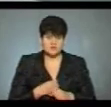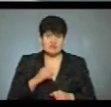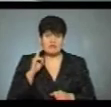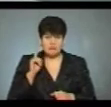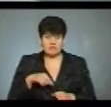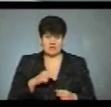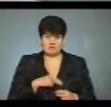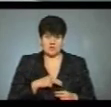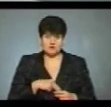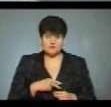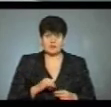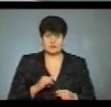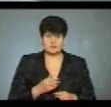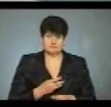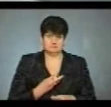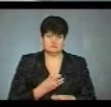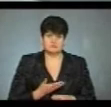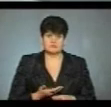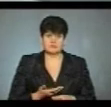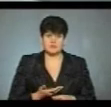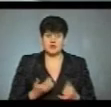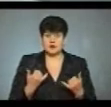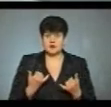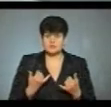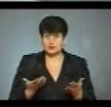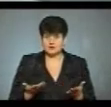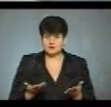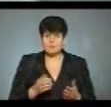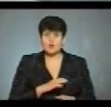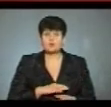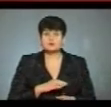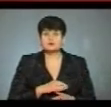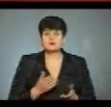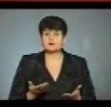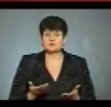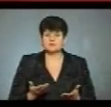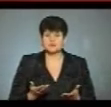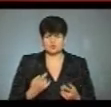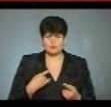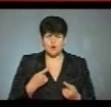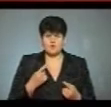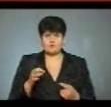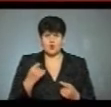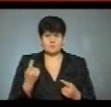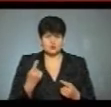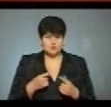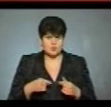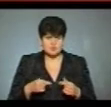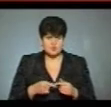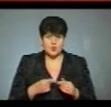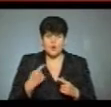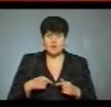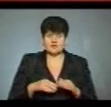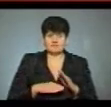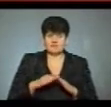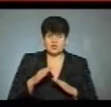працювати і, можливо, якась інтуїція. І сьогодні що буде можна... з профспілками тоді, якщо ми говоримо про обласну організацію, так? Орган вищий, ніж...